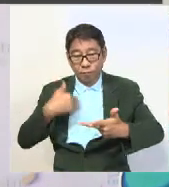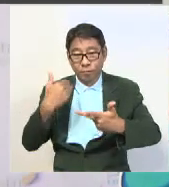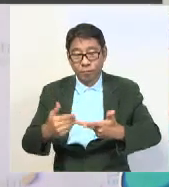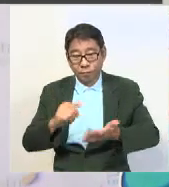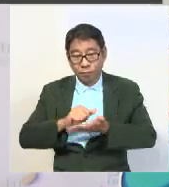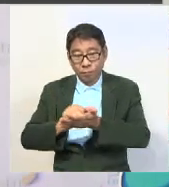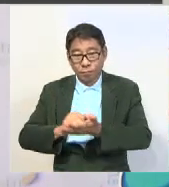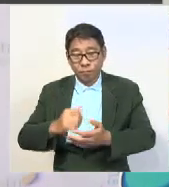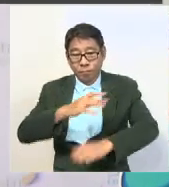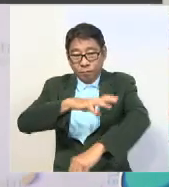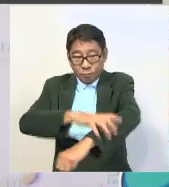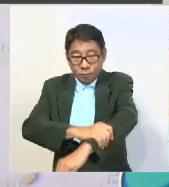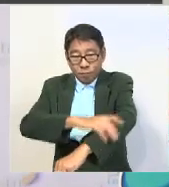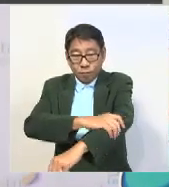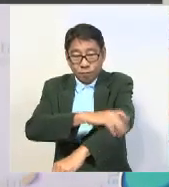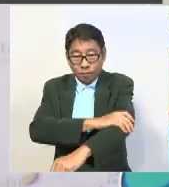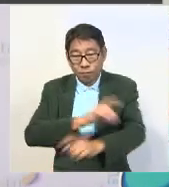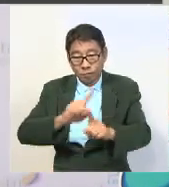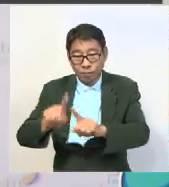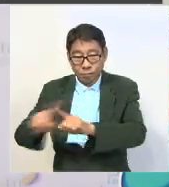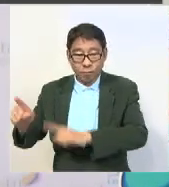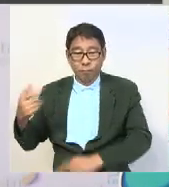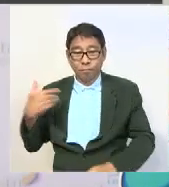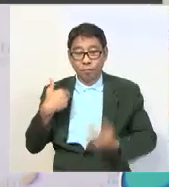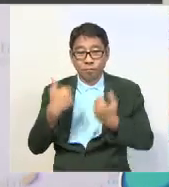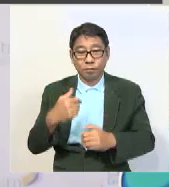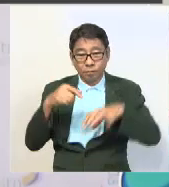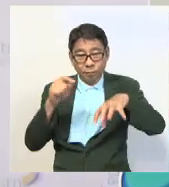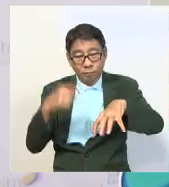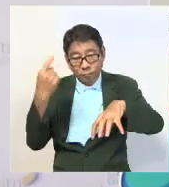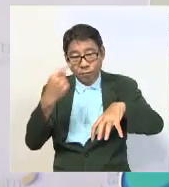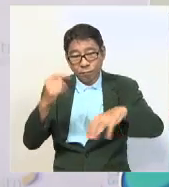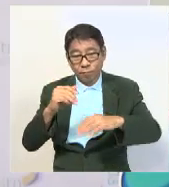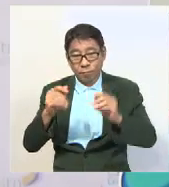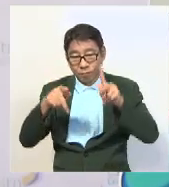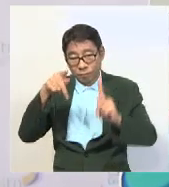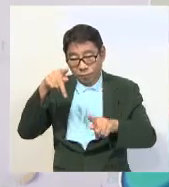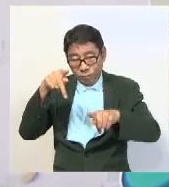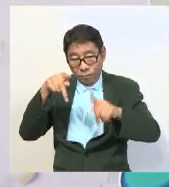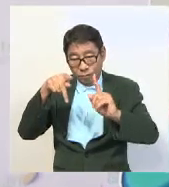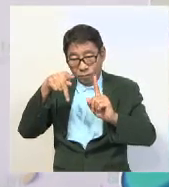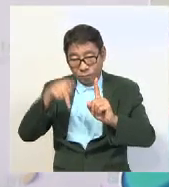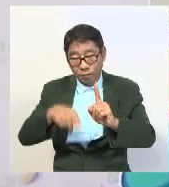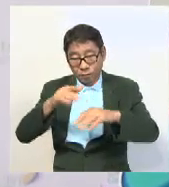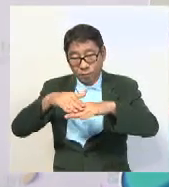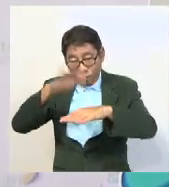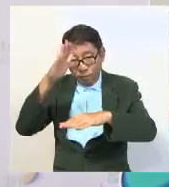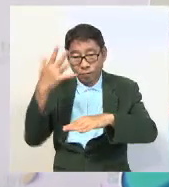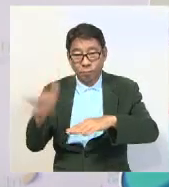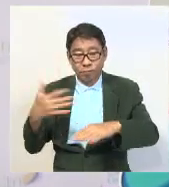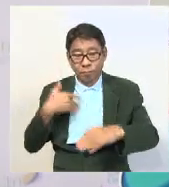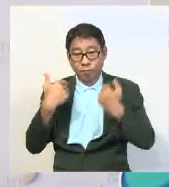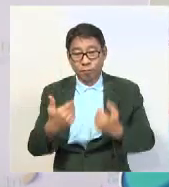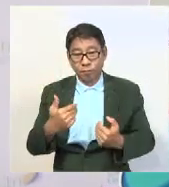ปใช้บริการสปาไปนวดไปอะไรอย่างเงี้ยสถานที่ท่องเที่ยวมันก็เกินกว่าเกิน 1,000 อยู่แล้วปกติอย่างเงี้ยคือ 1,000 บาทเนี่ยคือทําให้รู้